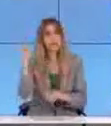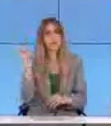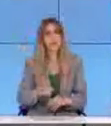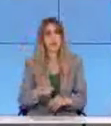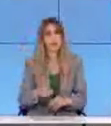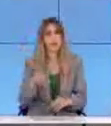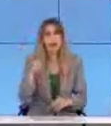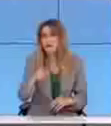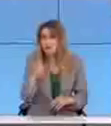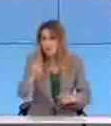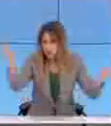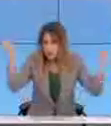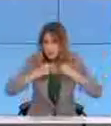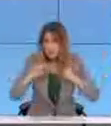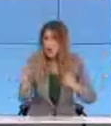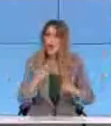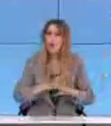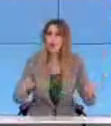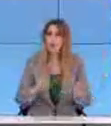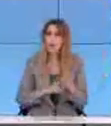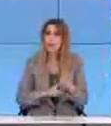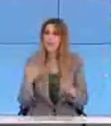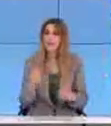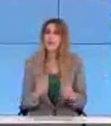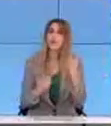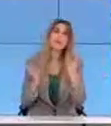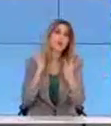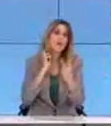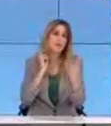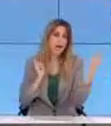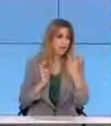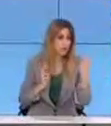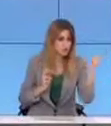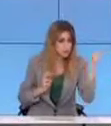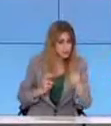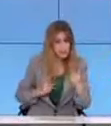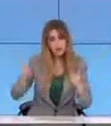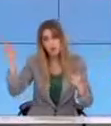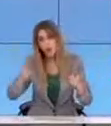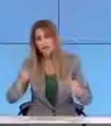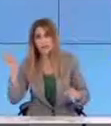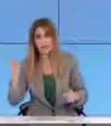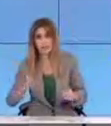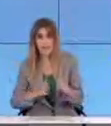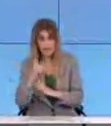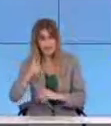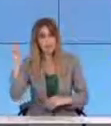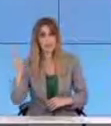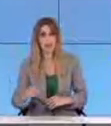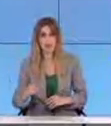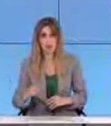έχουμε δύο στερεές ΦΠΑ, 22 και 11% και συνολικά το τουριστικό πακέτο να βρεθεί στο 11% ώστε να είμαστε επαρκώς